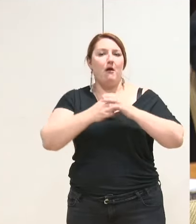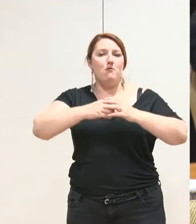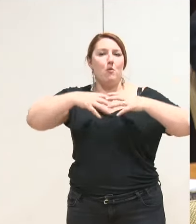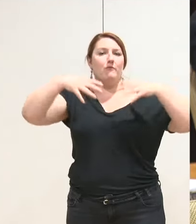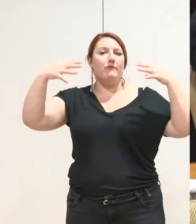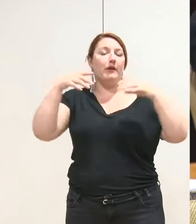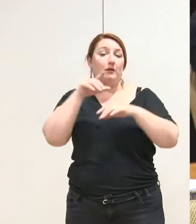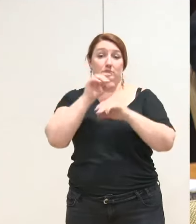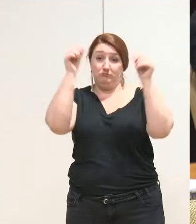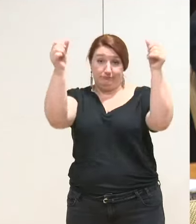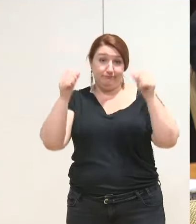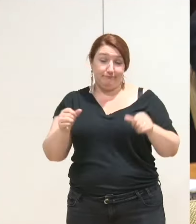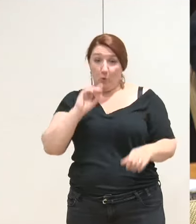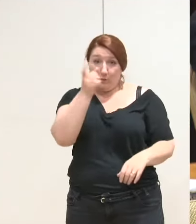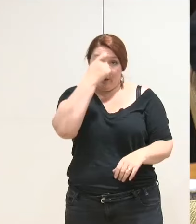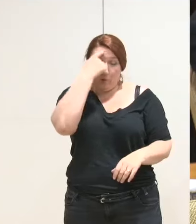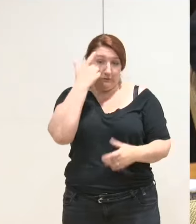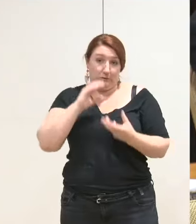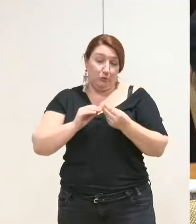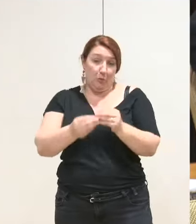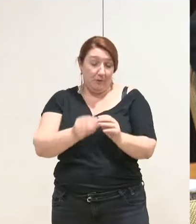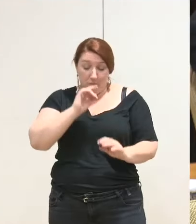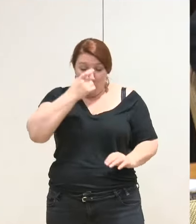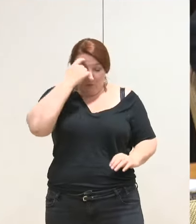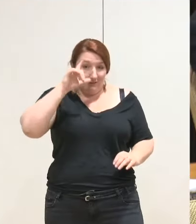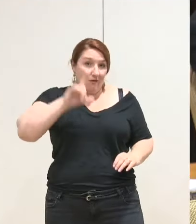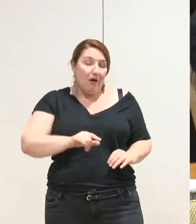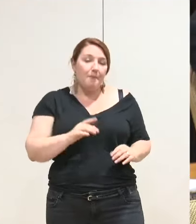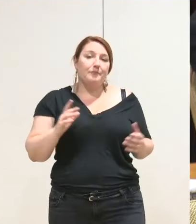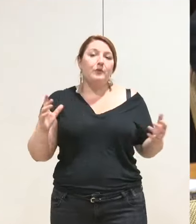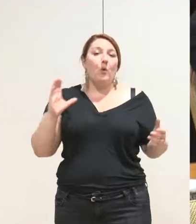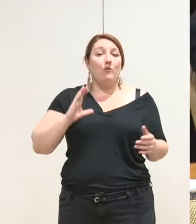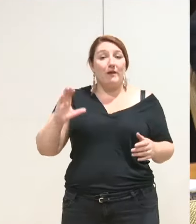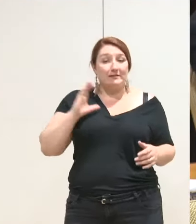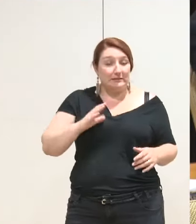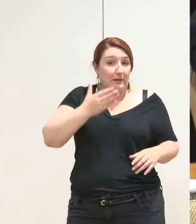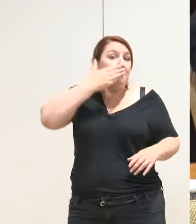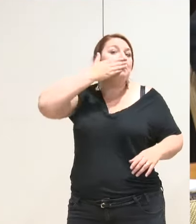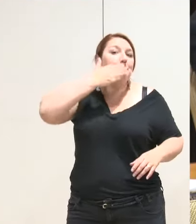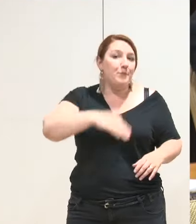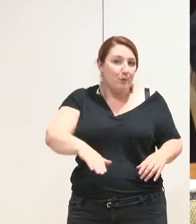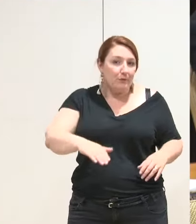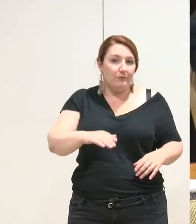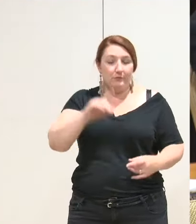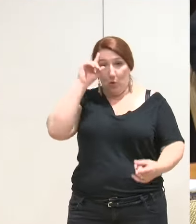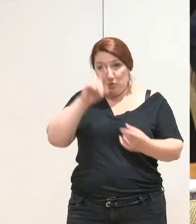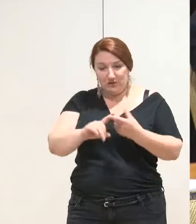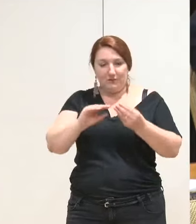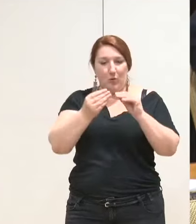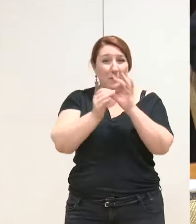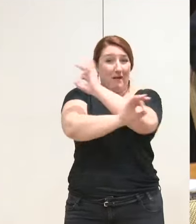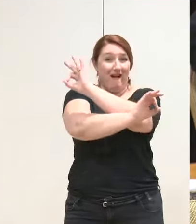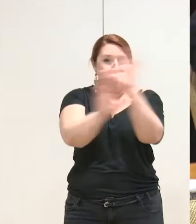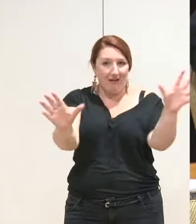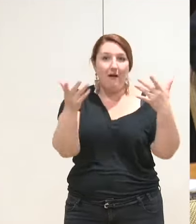conscient des des désagréments on va essayer de faire le risque de faire mieux c'estàd n'avoir aucun problème mais